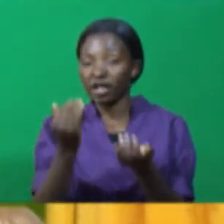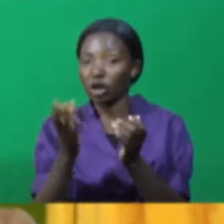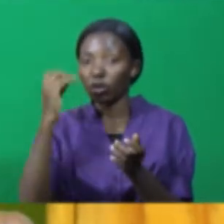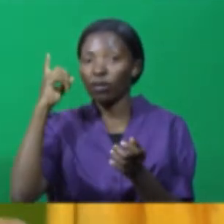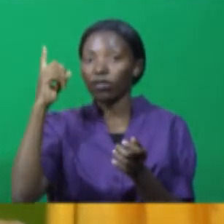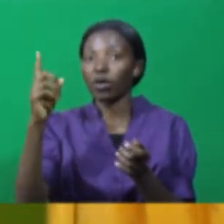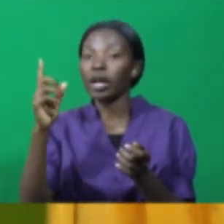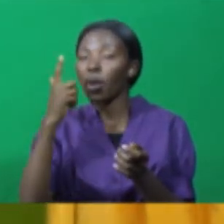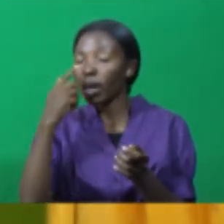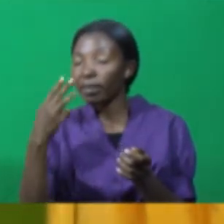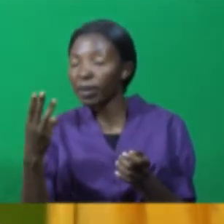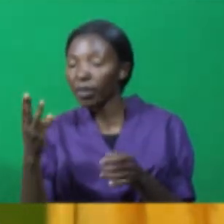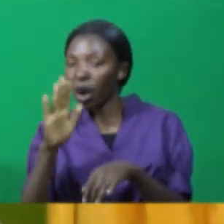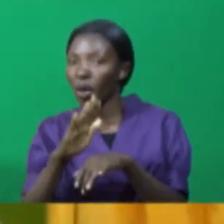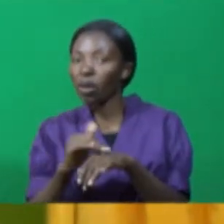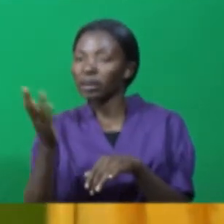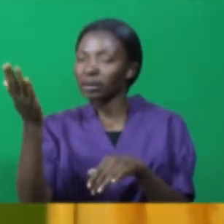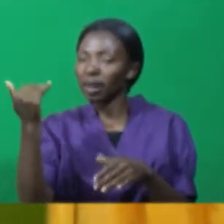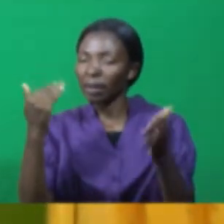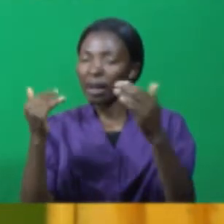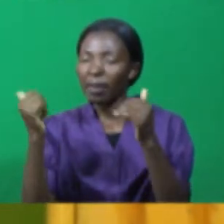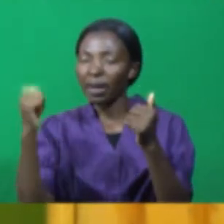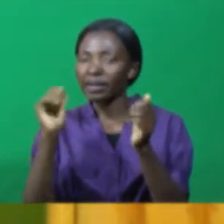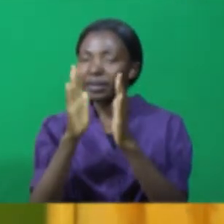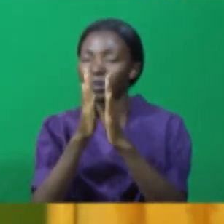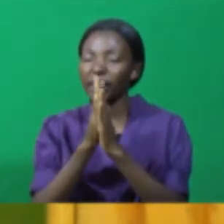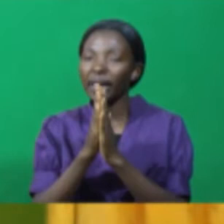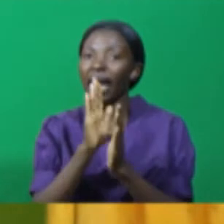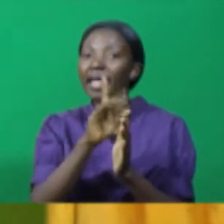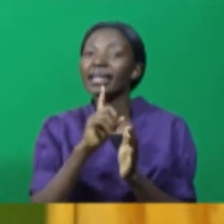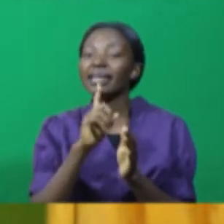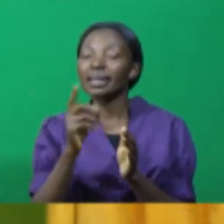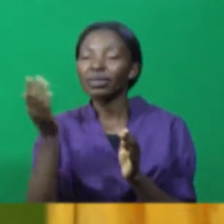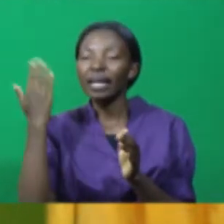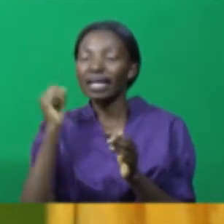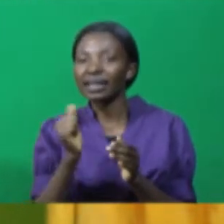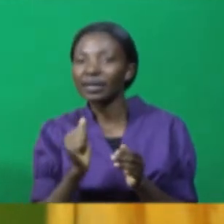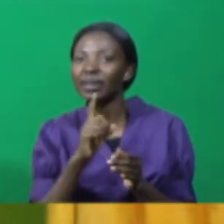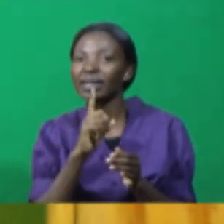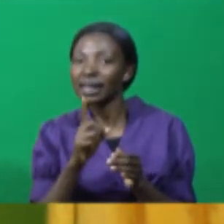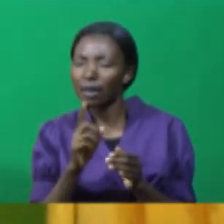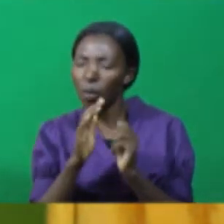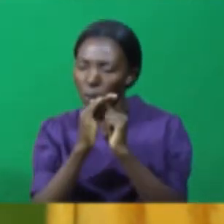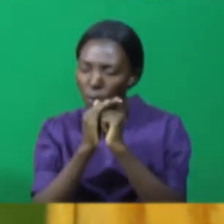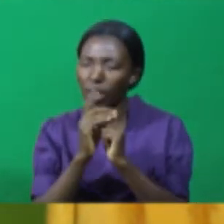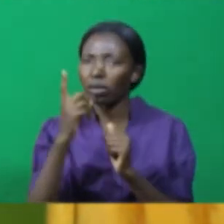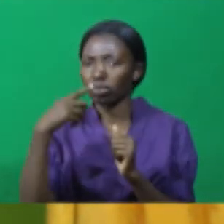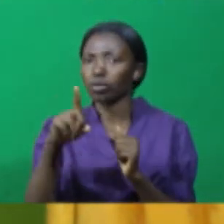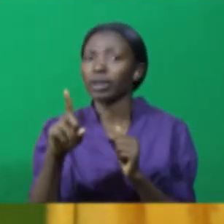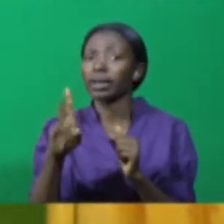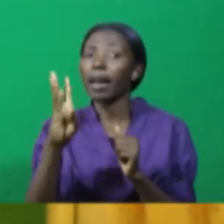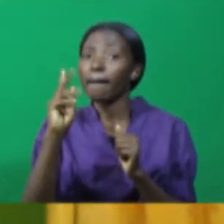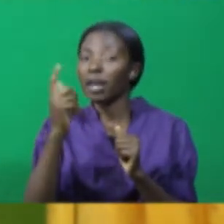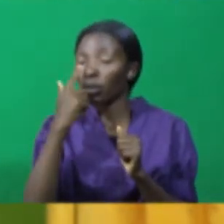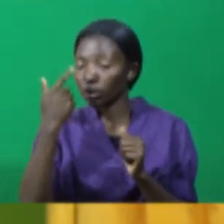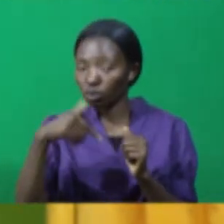kuti chivanhu vakanzwa yemunamate. Mungu kuti kuna maroza yati sekuru wangu rimwegoro akanditi kuna mata kwaka naka mzuru. Pati kana